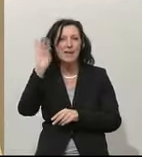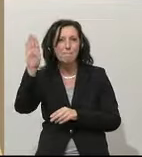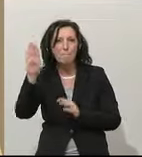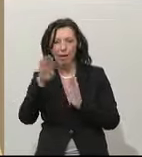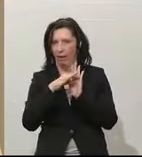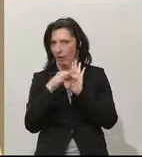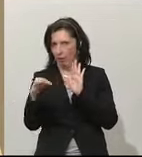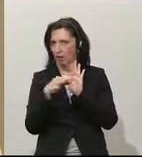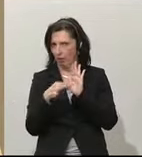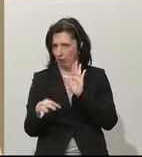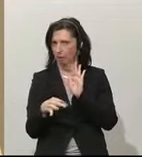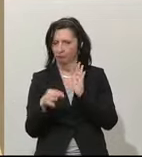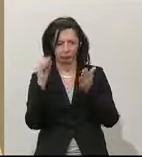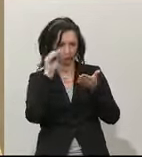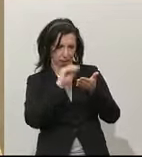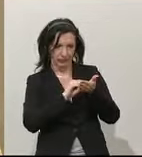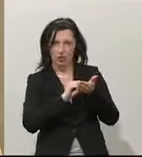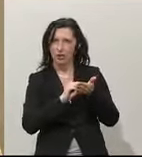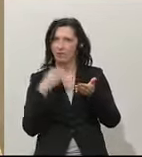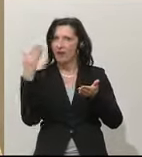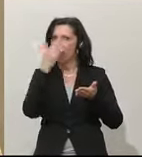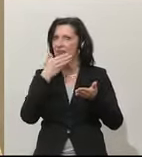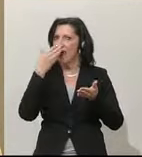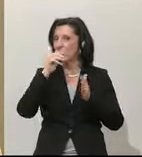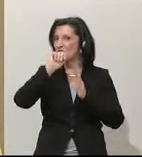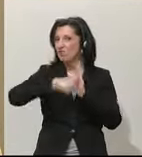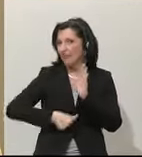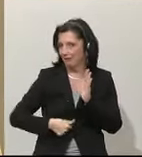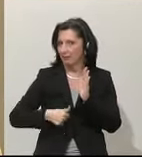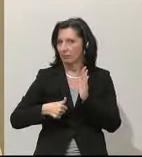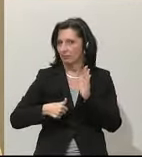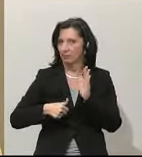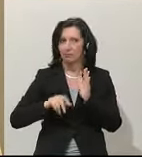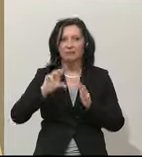ÖIB-Richtlinie und sie schreibt thermische Standards, bei den thermischen Standards den